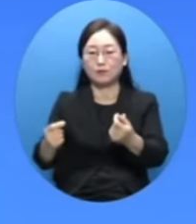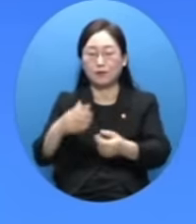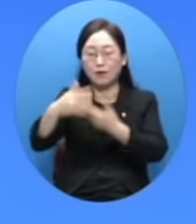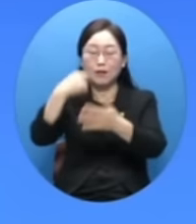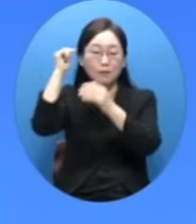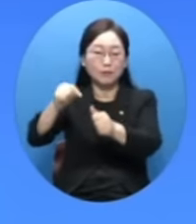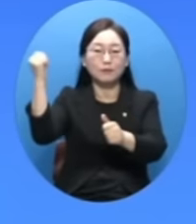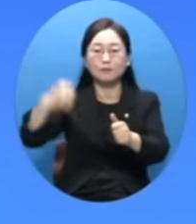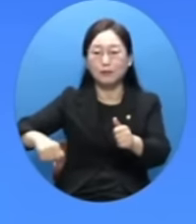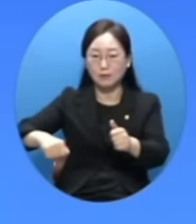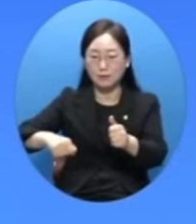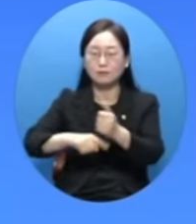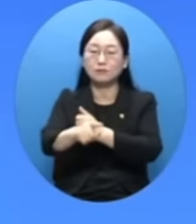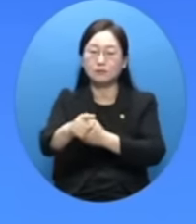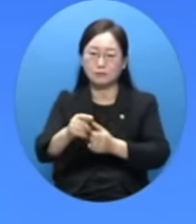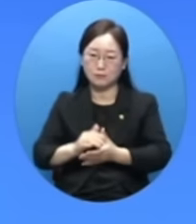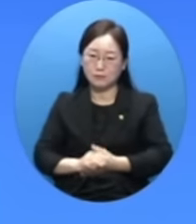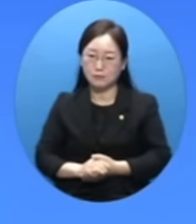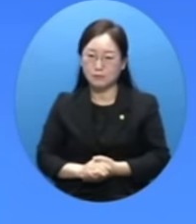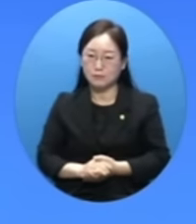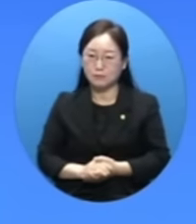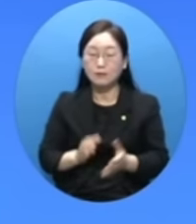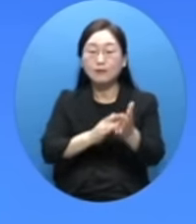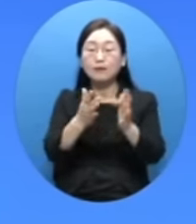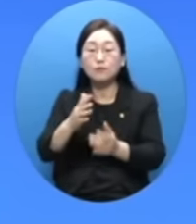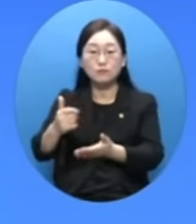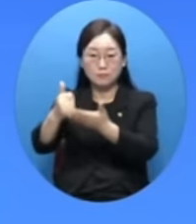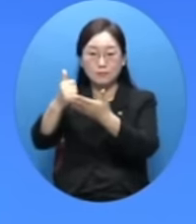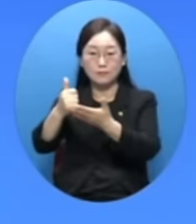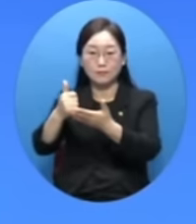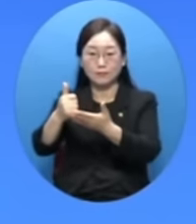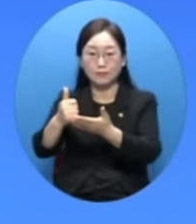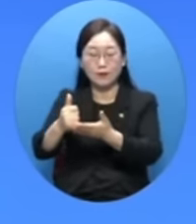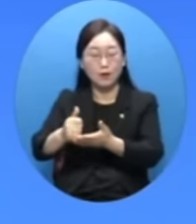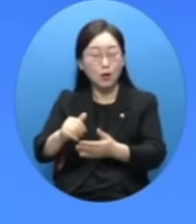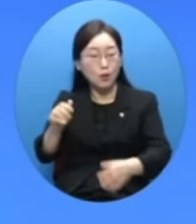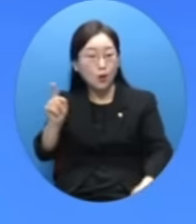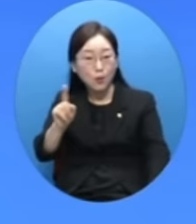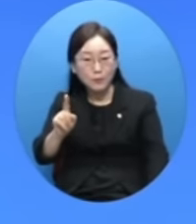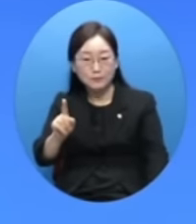명령을 불순종하는 것이 되는 것입니다. 예수님께 하루는